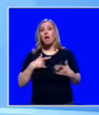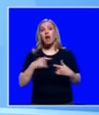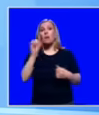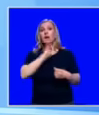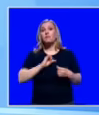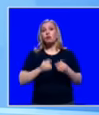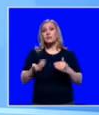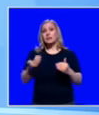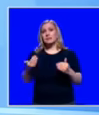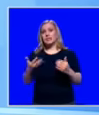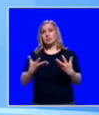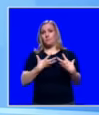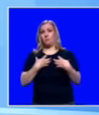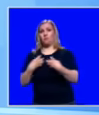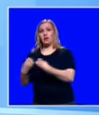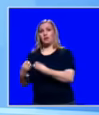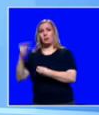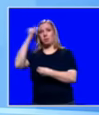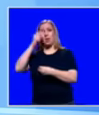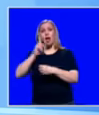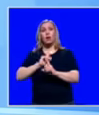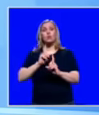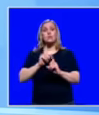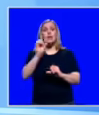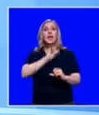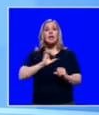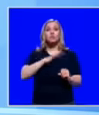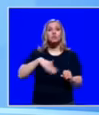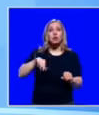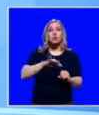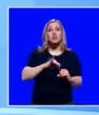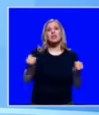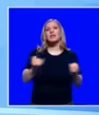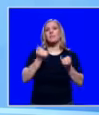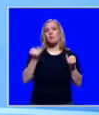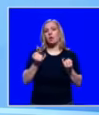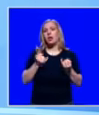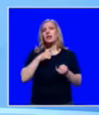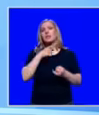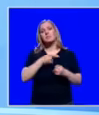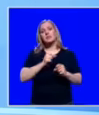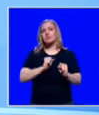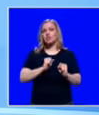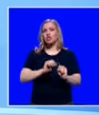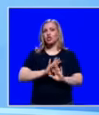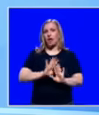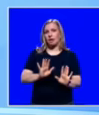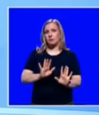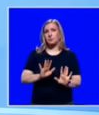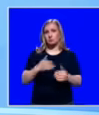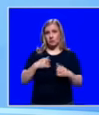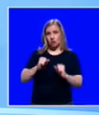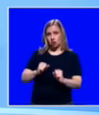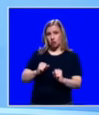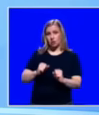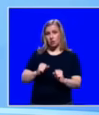назад, ще повлече и България. Ако не сме в еврозоната, ще ни бъде по-леко. Там трябва да се изчака. Да се изчака.